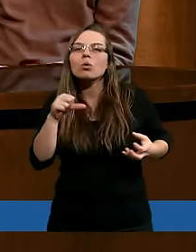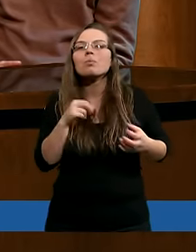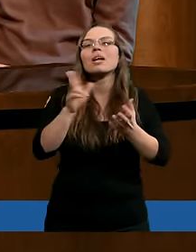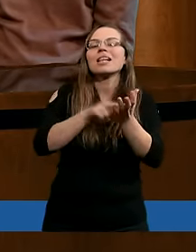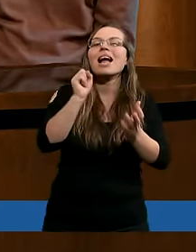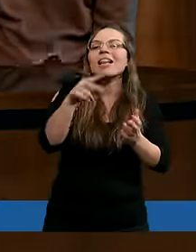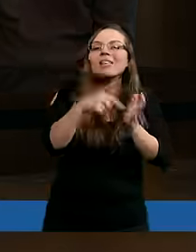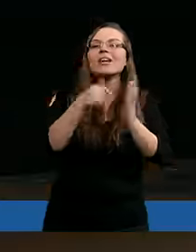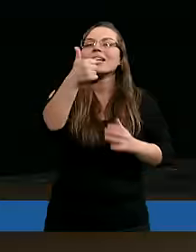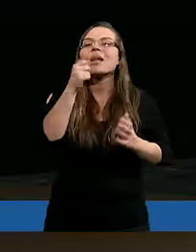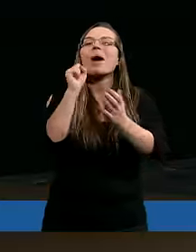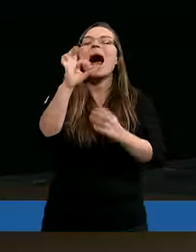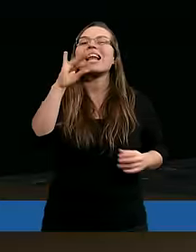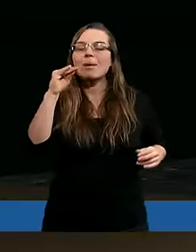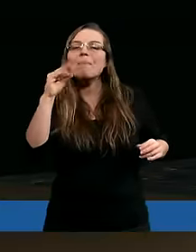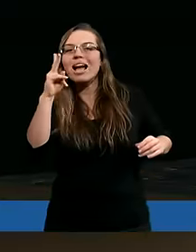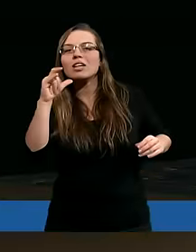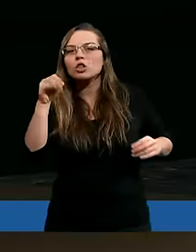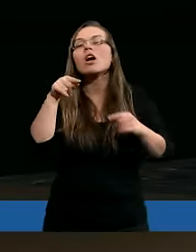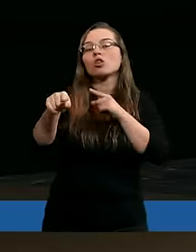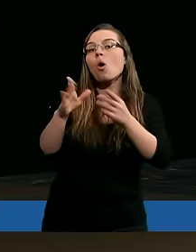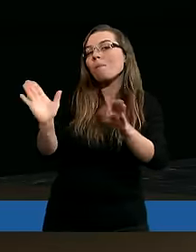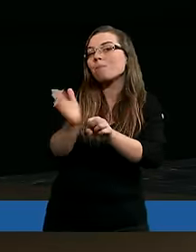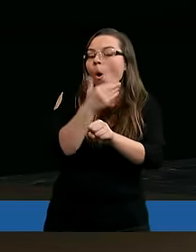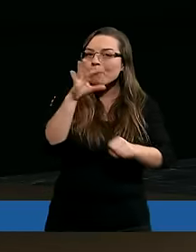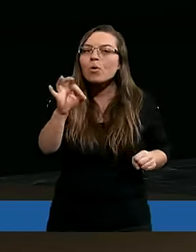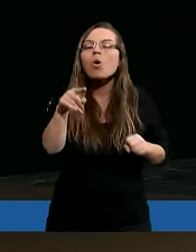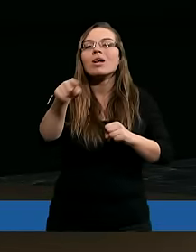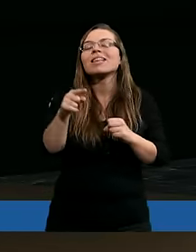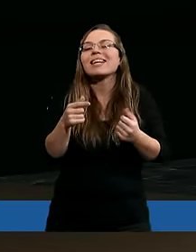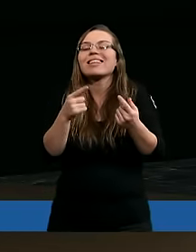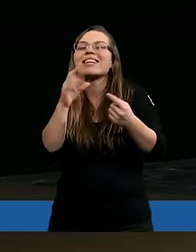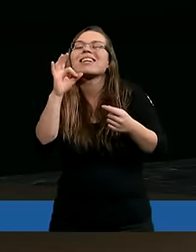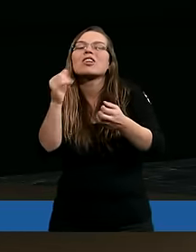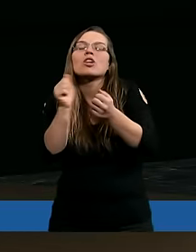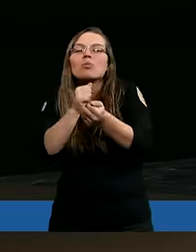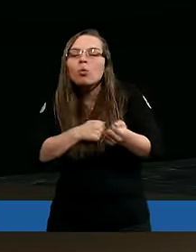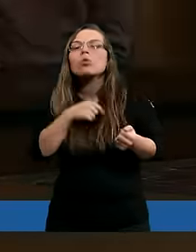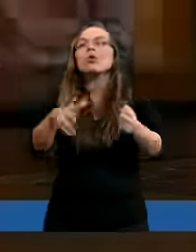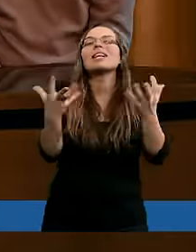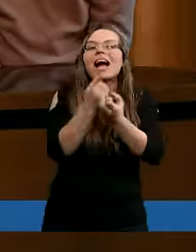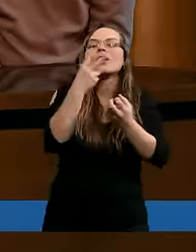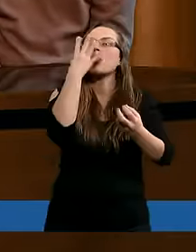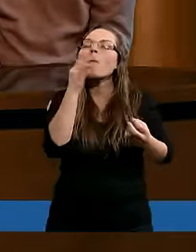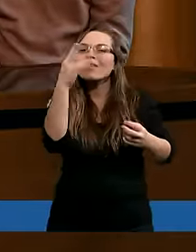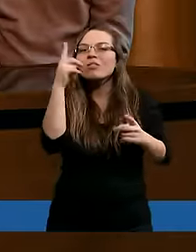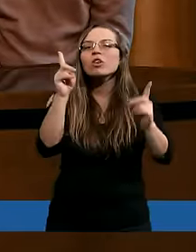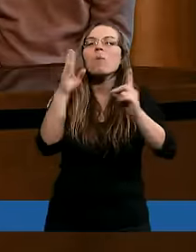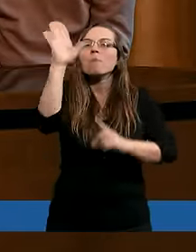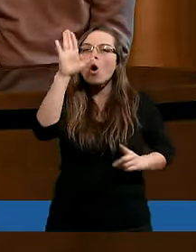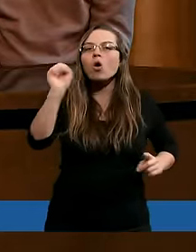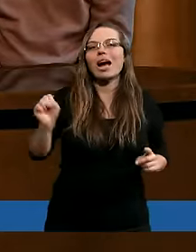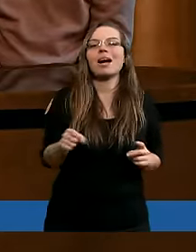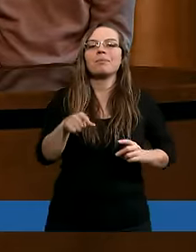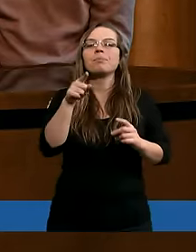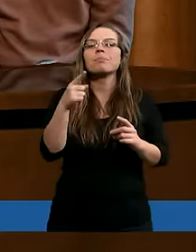na takim właśnie jednym aspekcie, to pomimo tych smutnych myśli znajdziemy pozytywny obraz Boga. W życiu jest czas